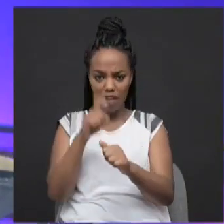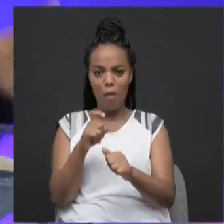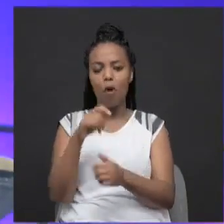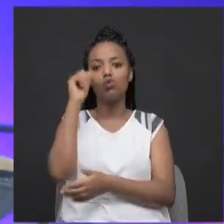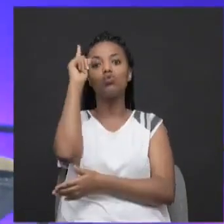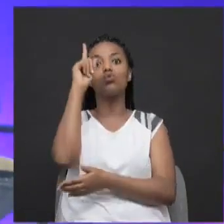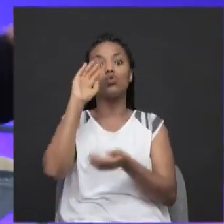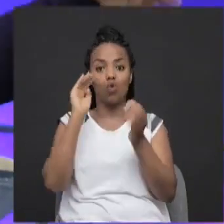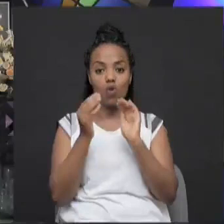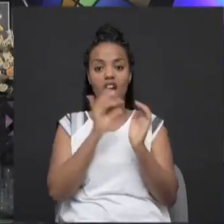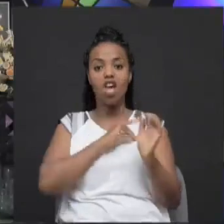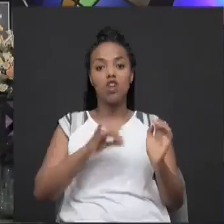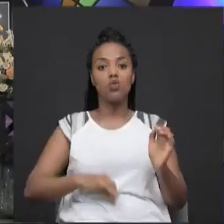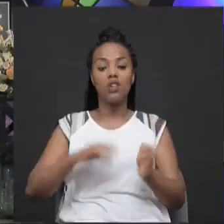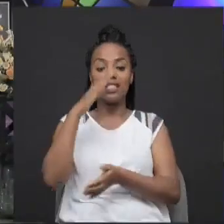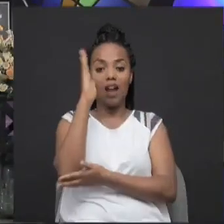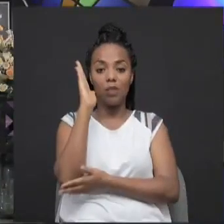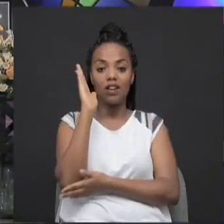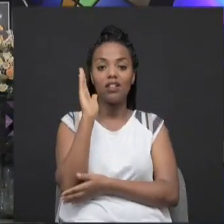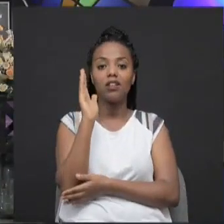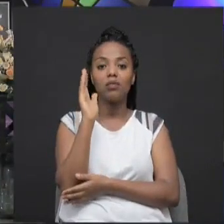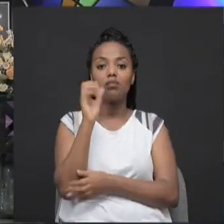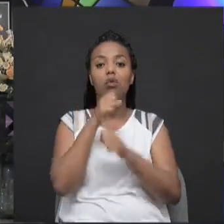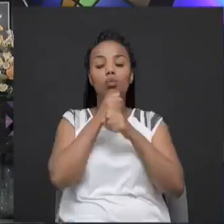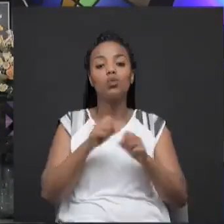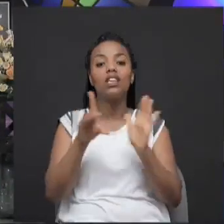ስለሆነ ልዑል እግዚአብሔር በብሉይ ኪዳን ላይ ምን አለ